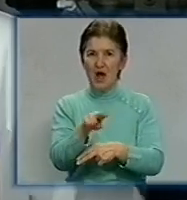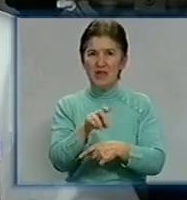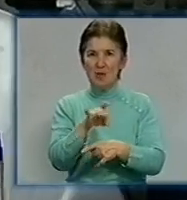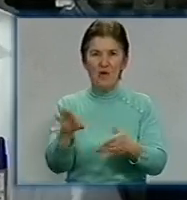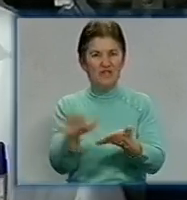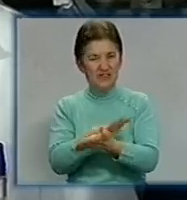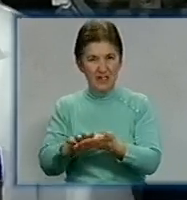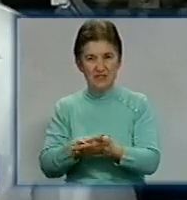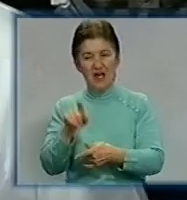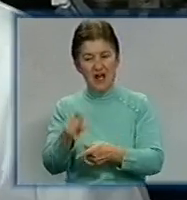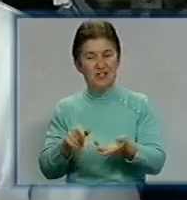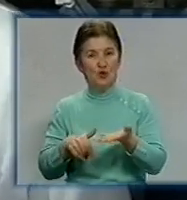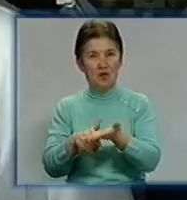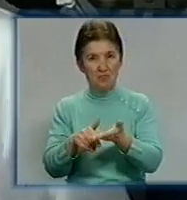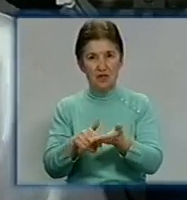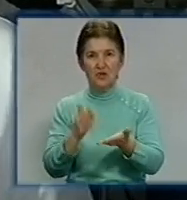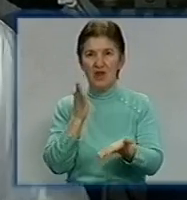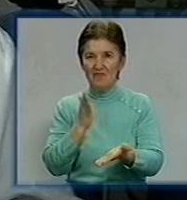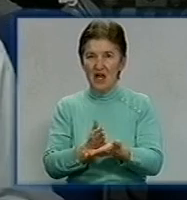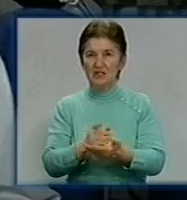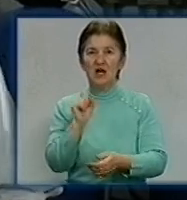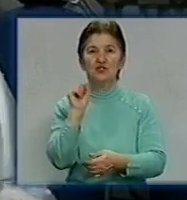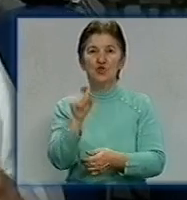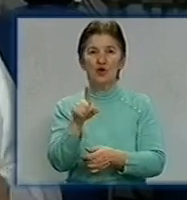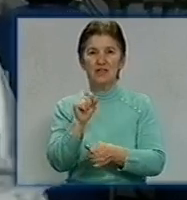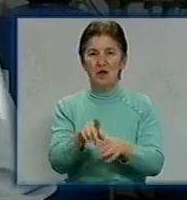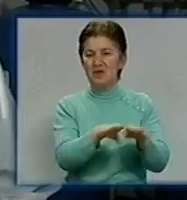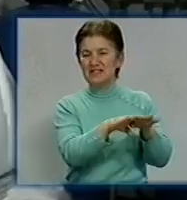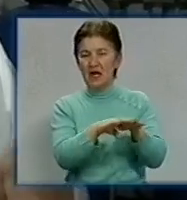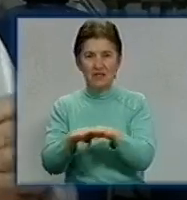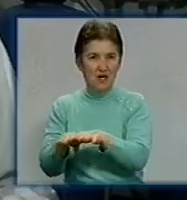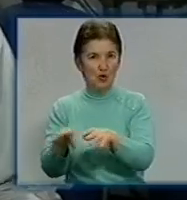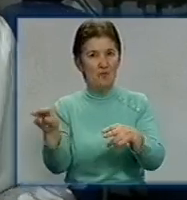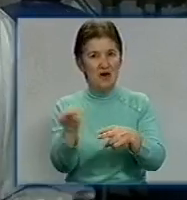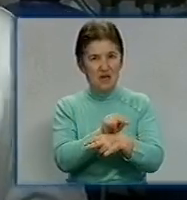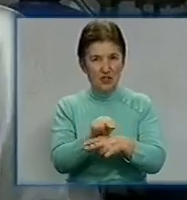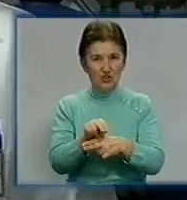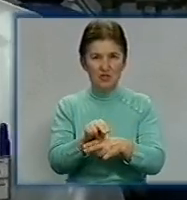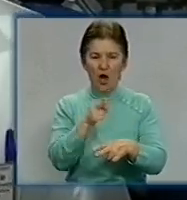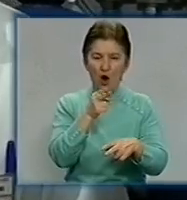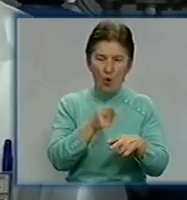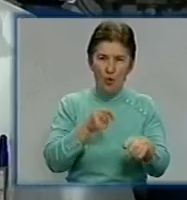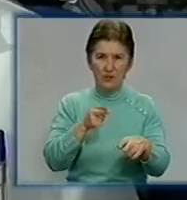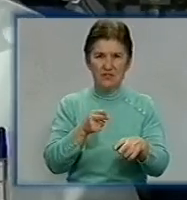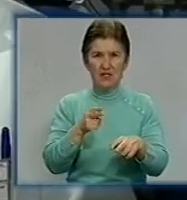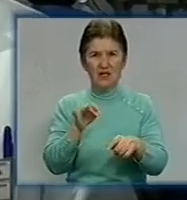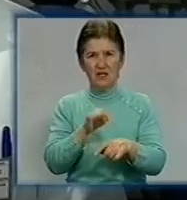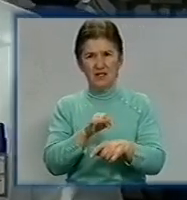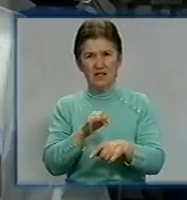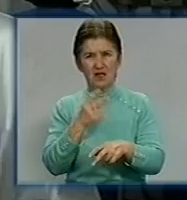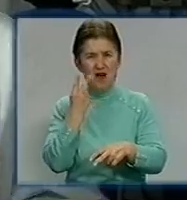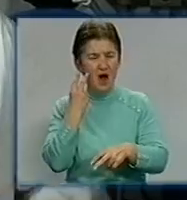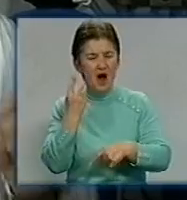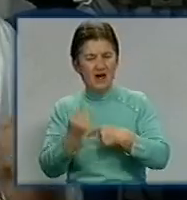Цей метод є золотим стандартом лечення больних з острою і хронічкою почне